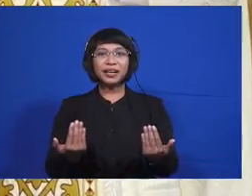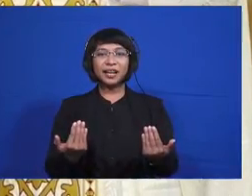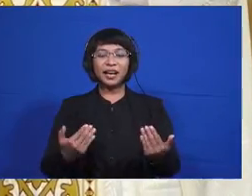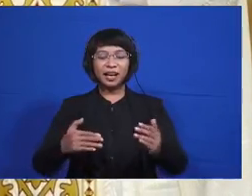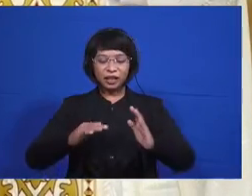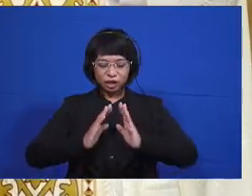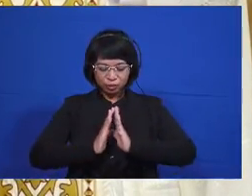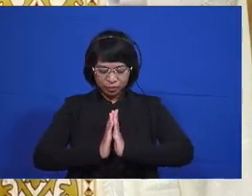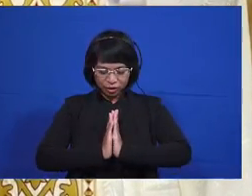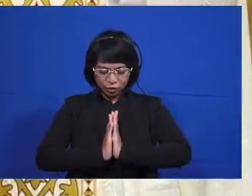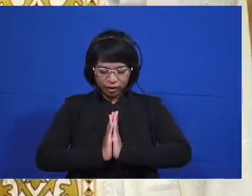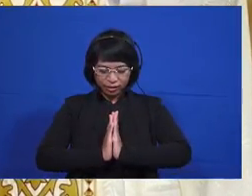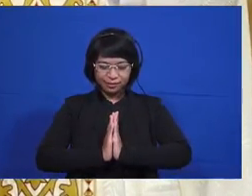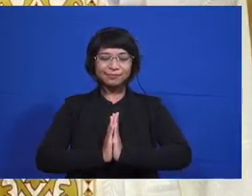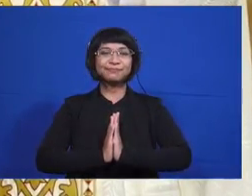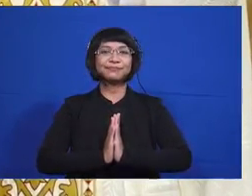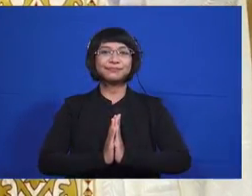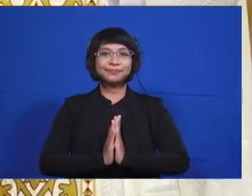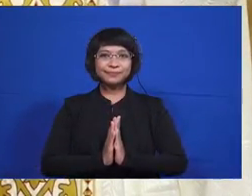Berdoa.